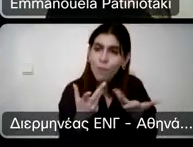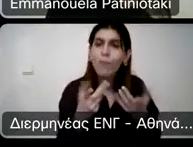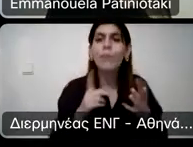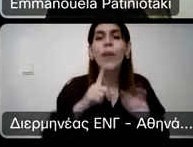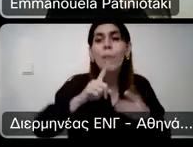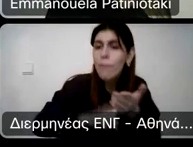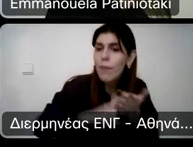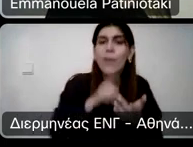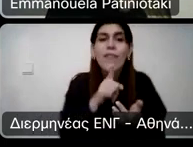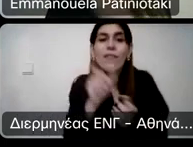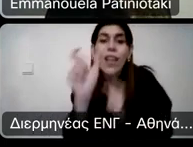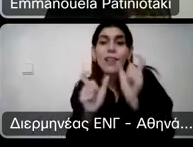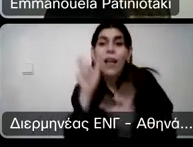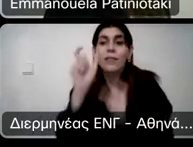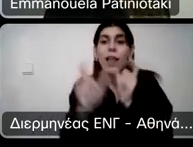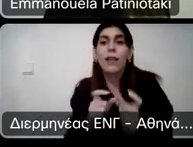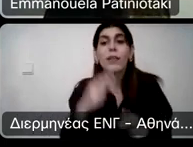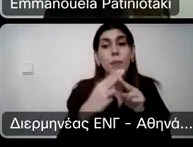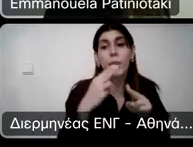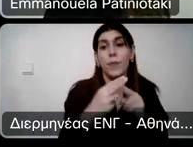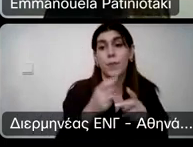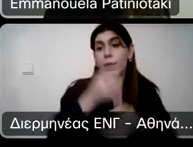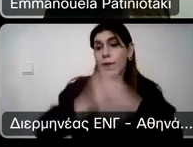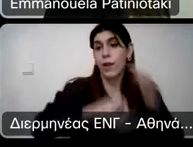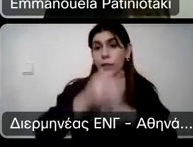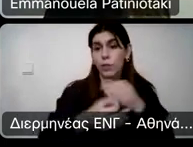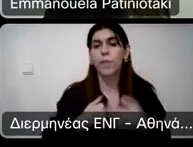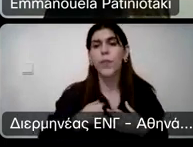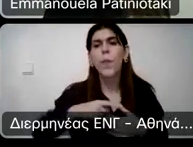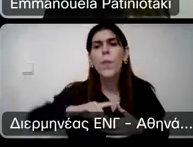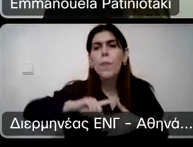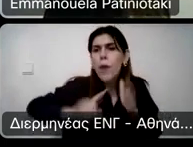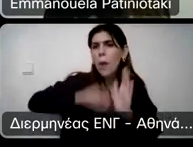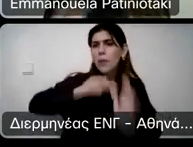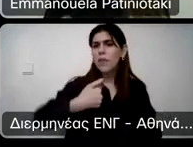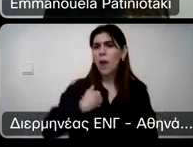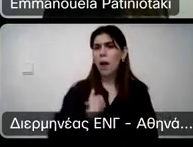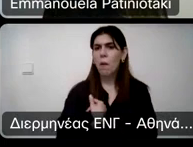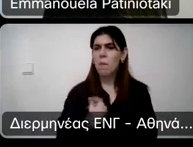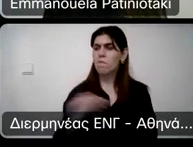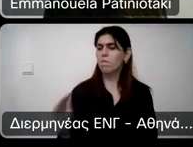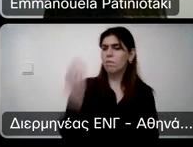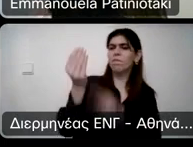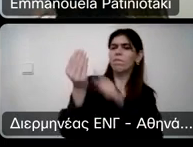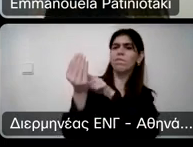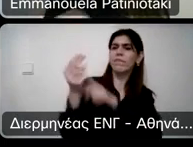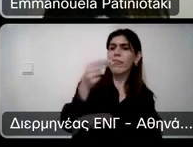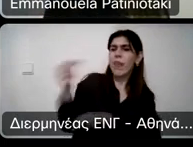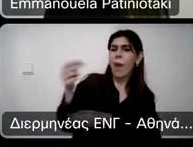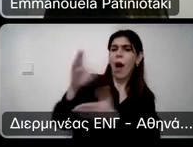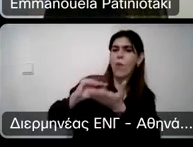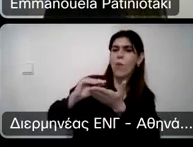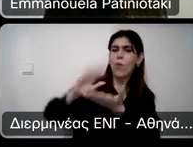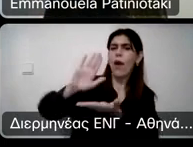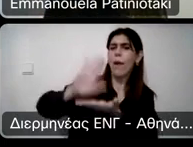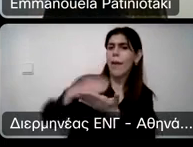ορολογίας. Εγώ πρώτη φορά ήρθα αντιμέτωπη με ζητήματα μεταφραστικής φύσης αναφορικά